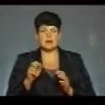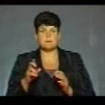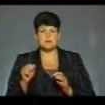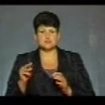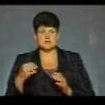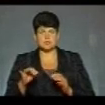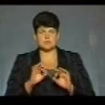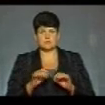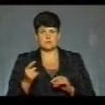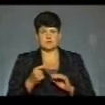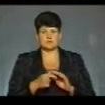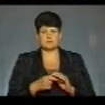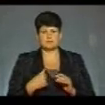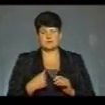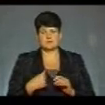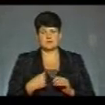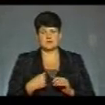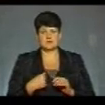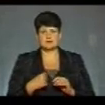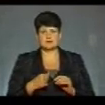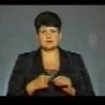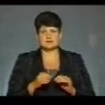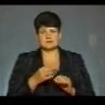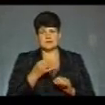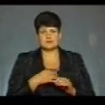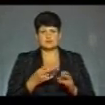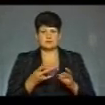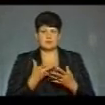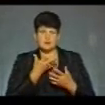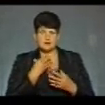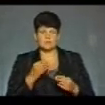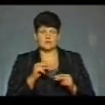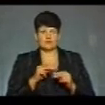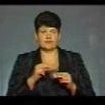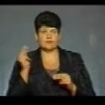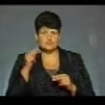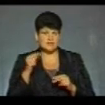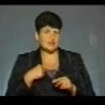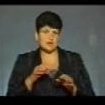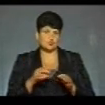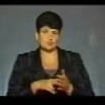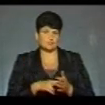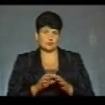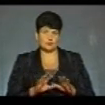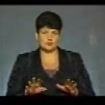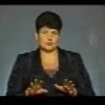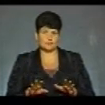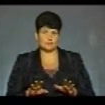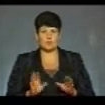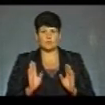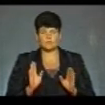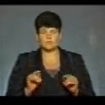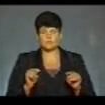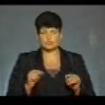розповів про перший урок. Мені у школі гарно вчитися, і я нічого не боюсь. Будуть вже тут